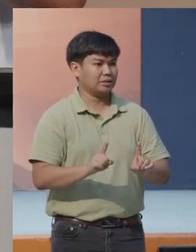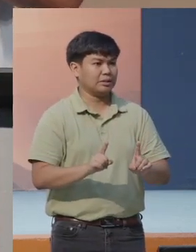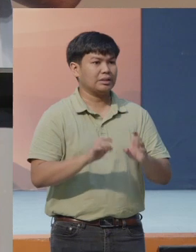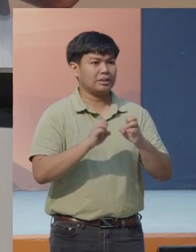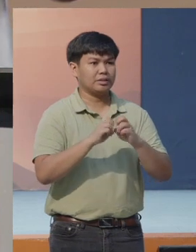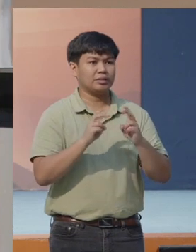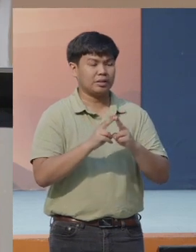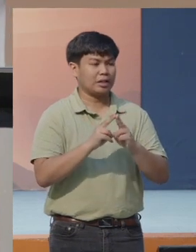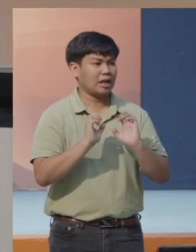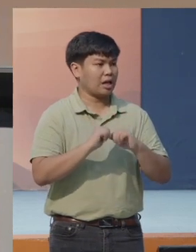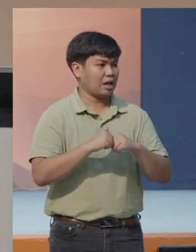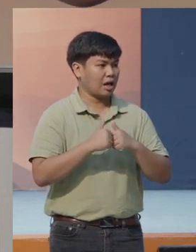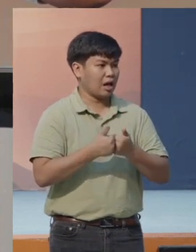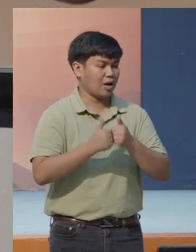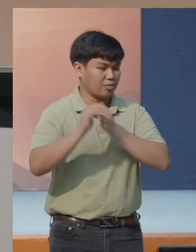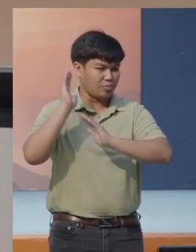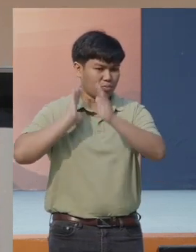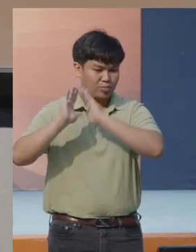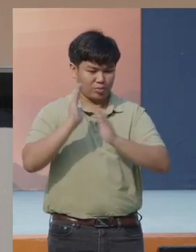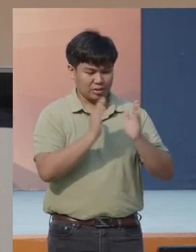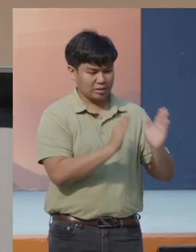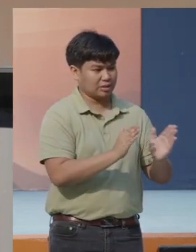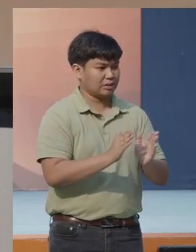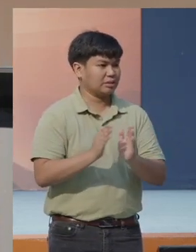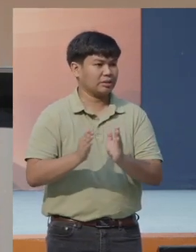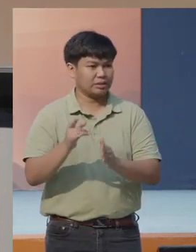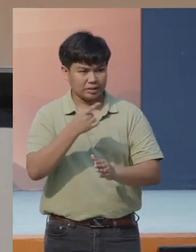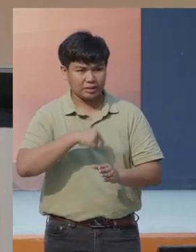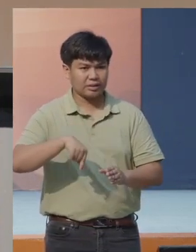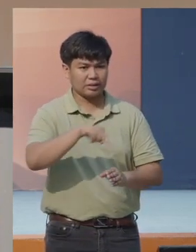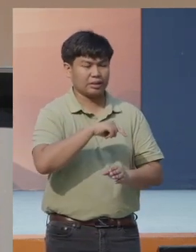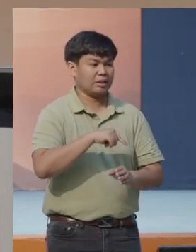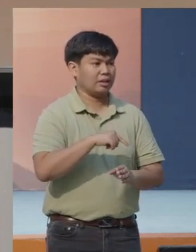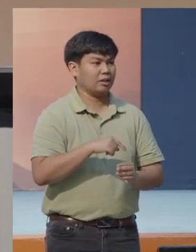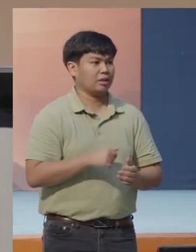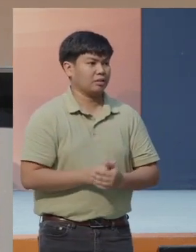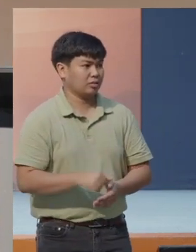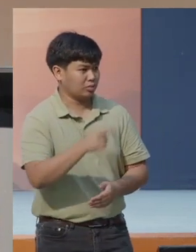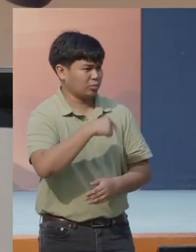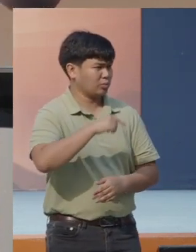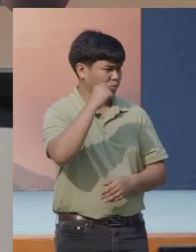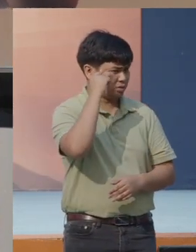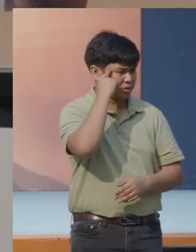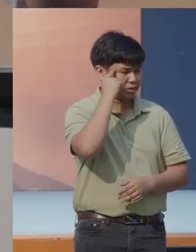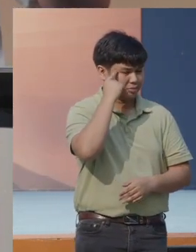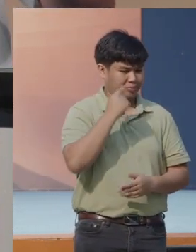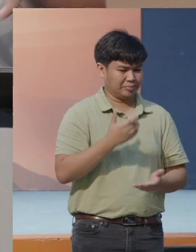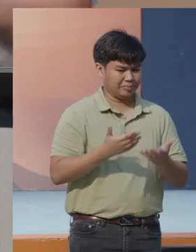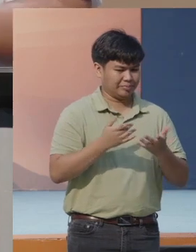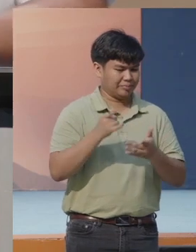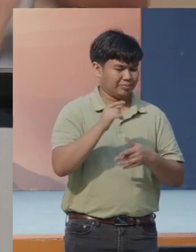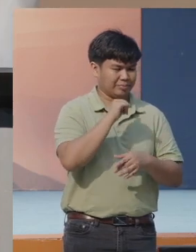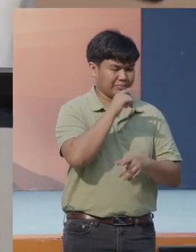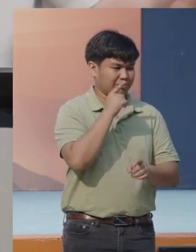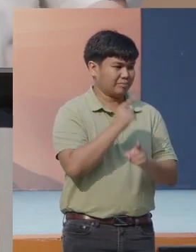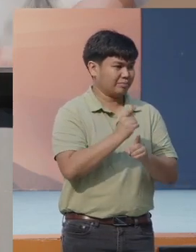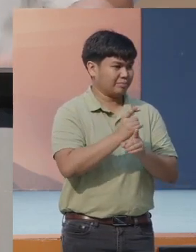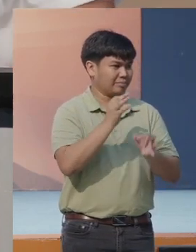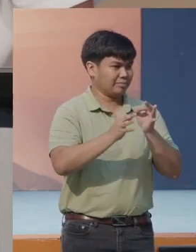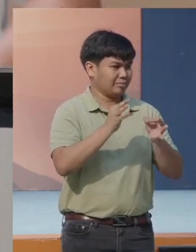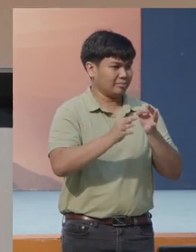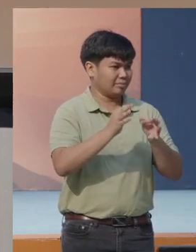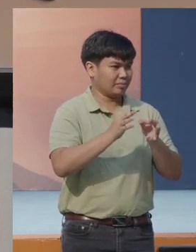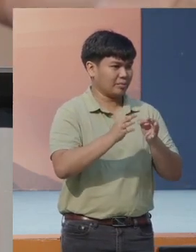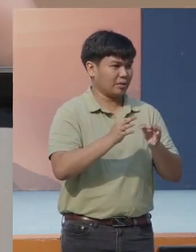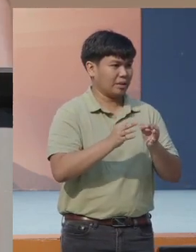even how primitive that may look like to us, no? Na parang napaka-barbaric, na parang dugo laban